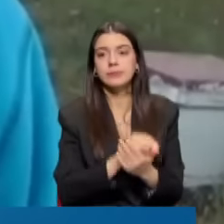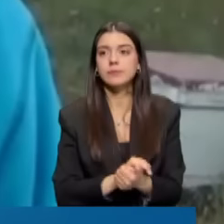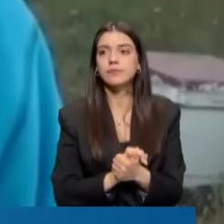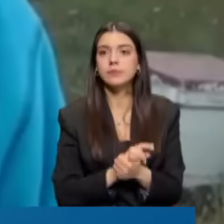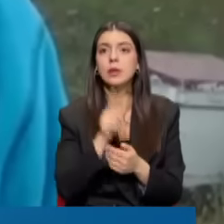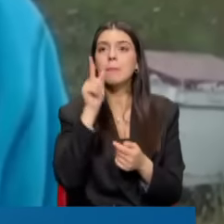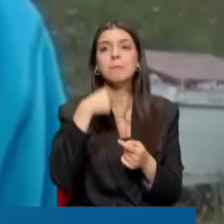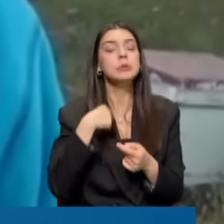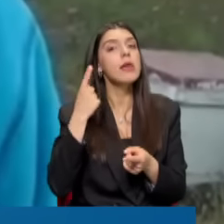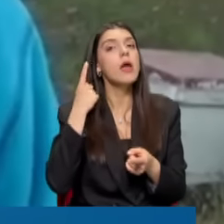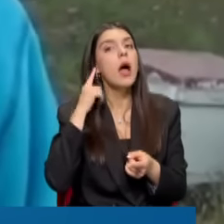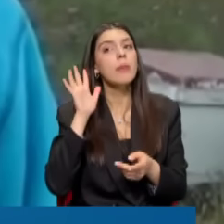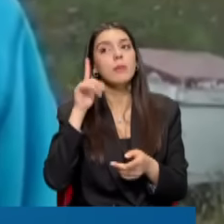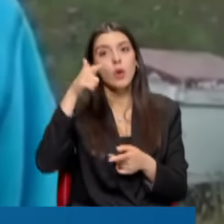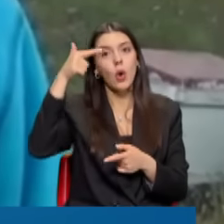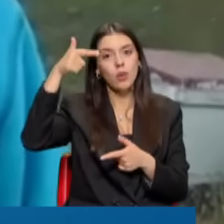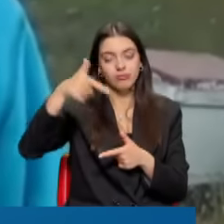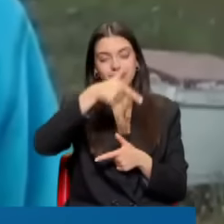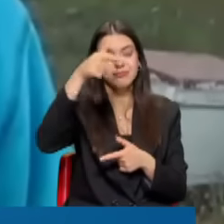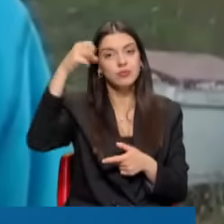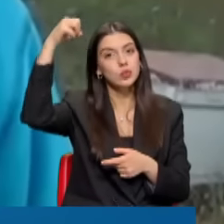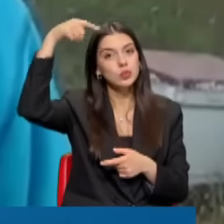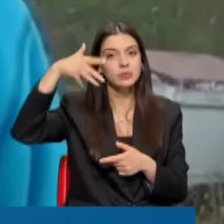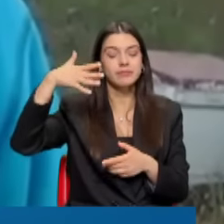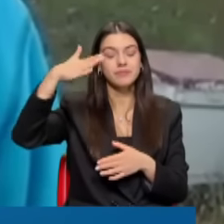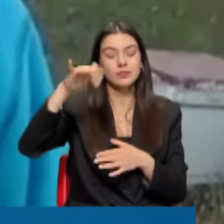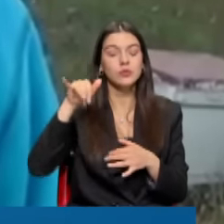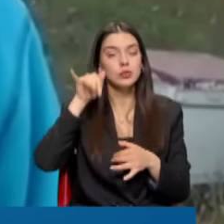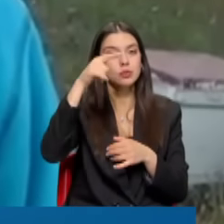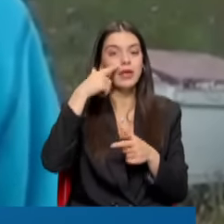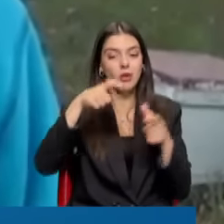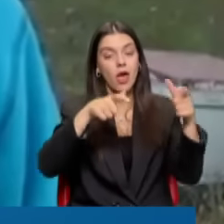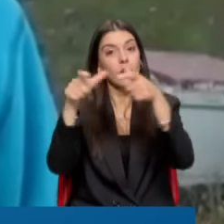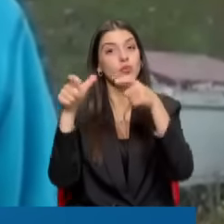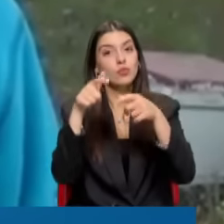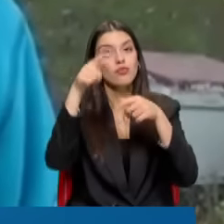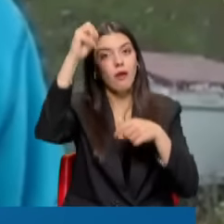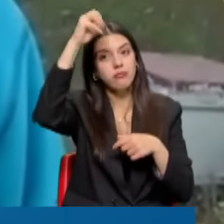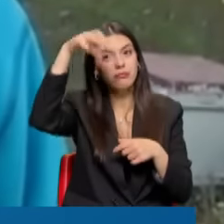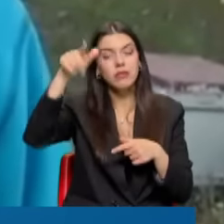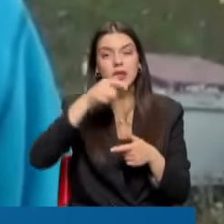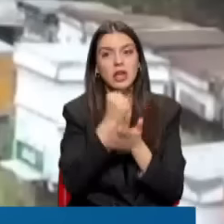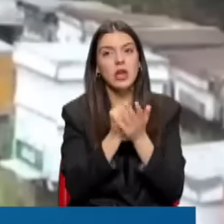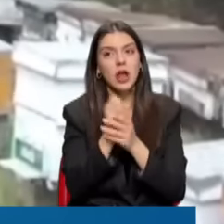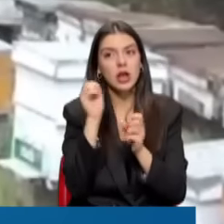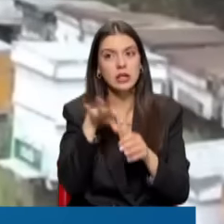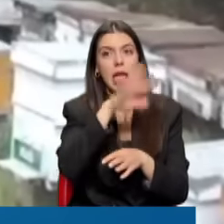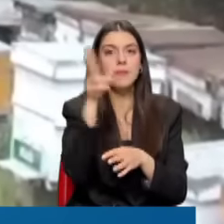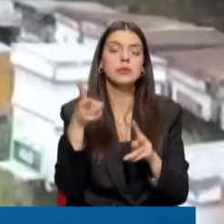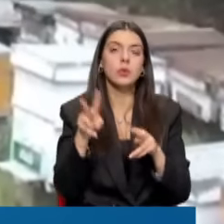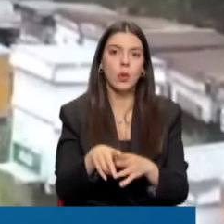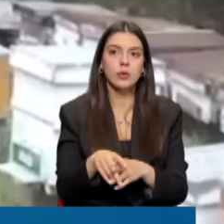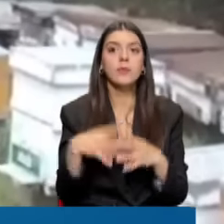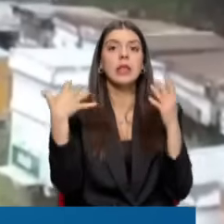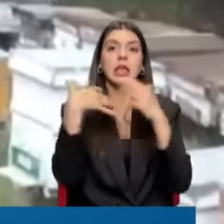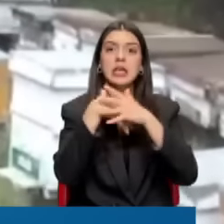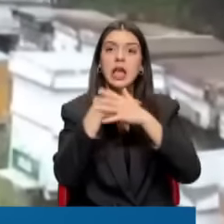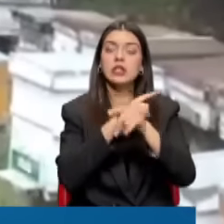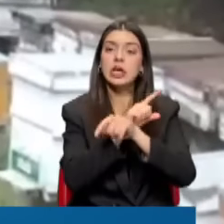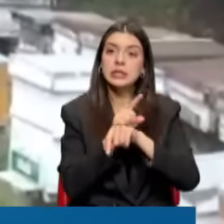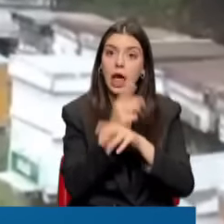ilacı atılmış dramla yani arıla çok telaf oldu Gece saatlerinde yapılsa bu kadar